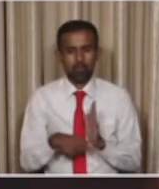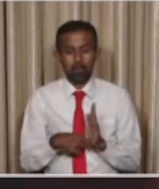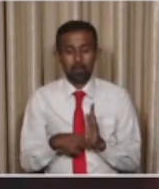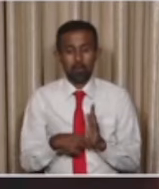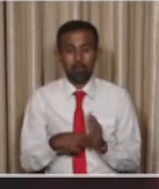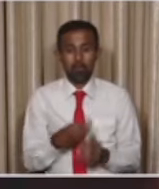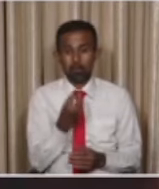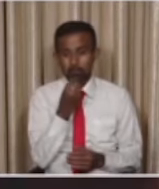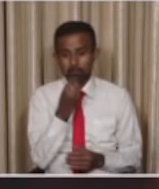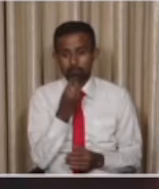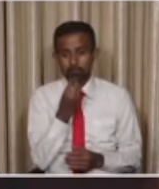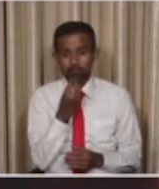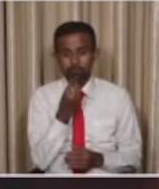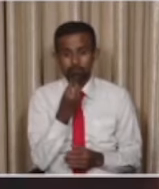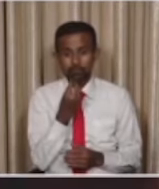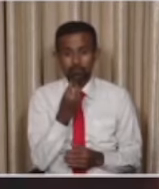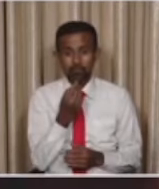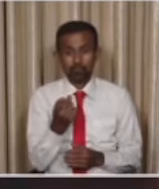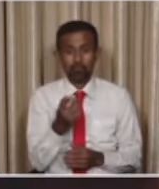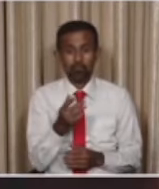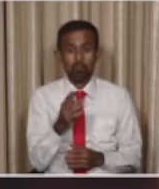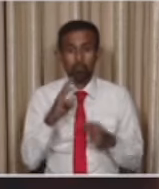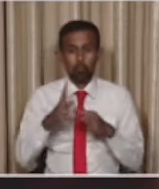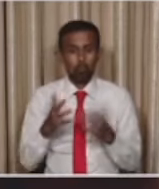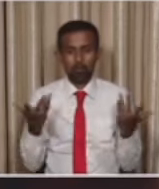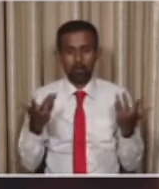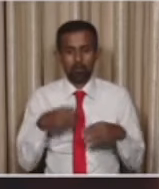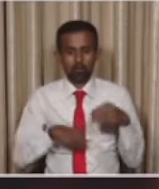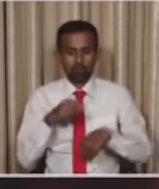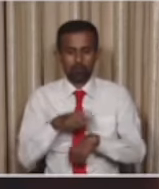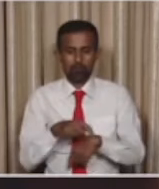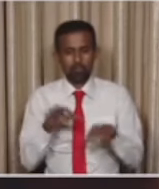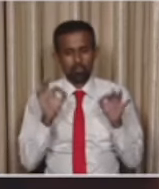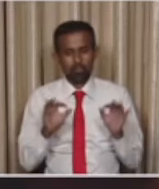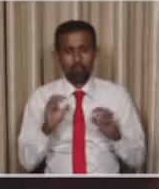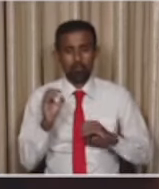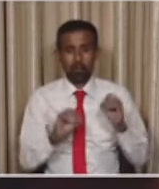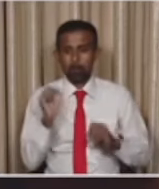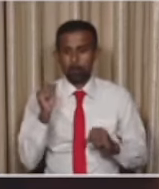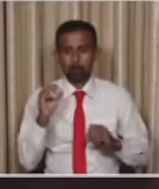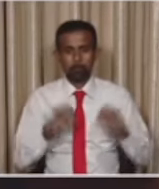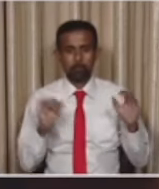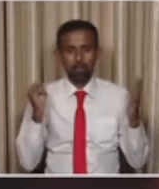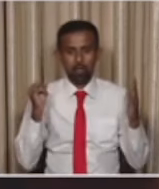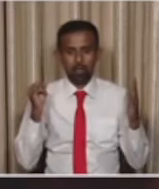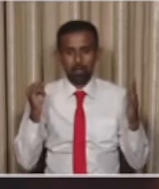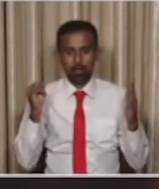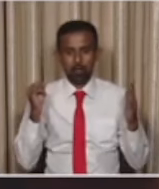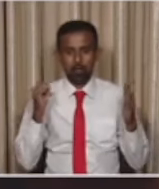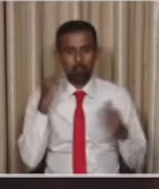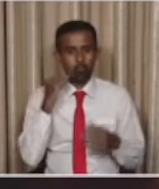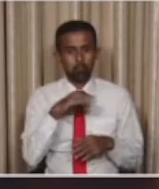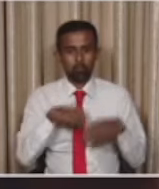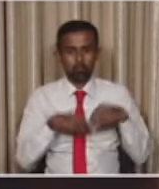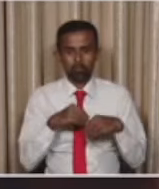කන කොණ්ඩෙ බැඳපු අයියලා නැහැ. දැන් ගානට ඡන්දේ වෙලාවේ ඡන්දේ දෙයි 150ක් 160ක්. දැන් මිනිස්සු ඡන්දේ